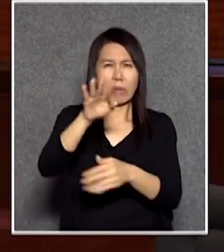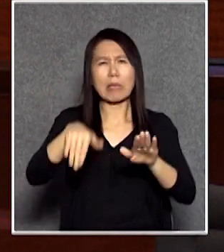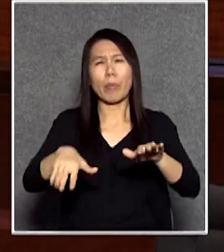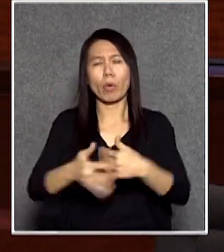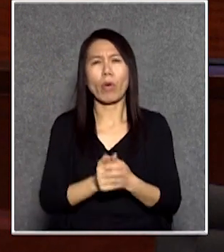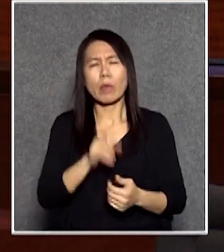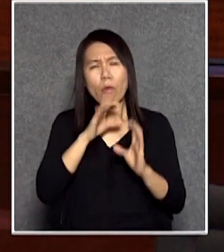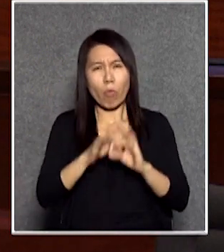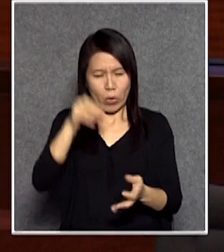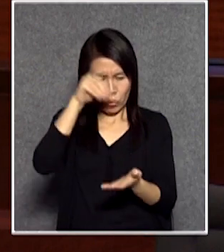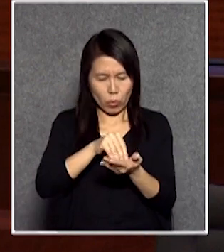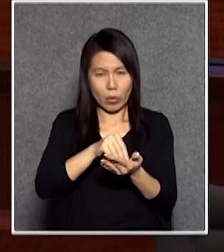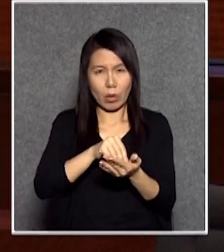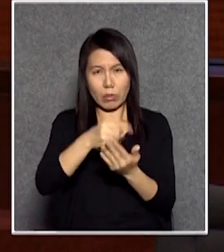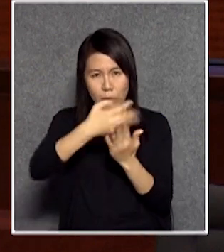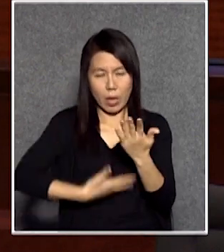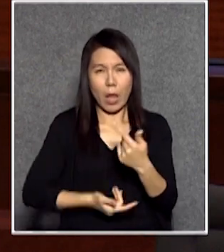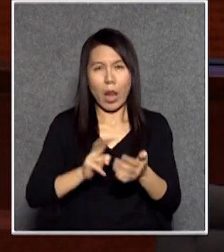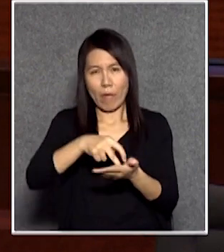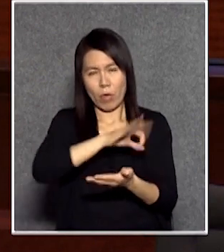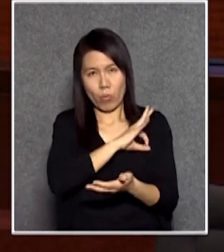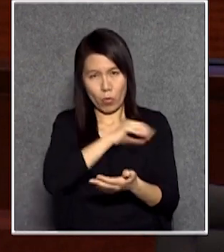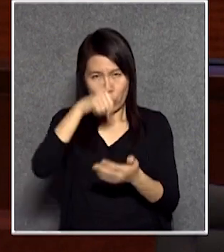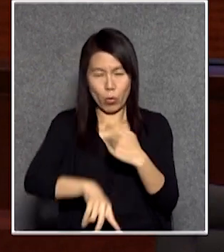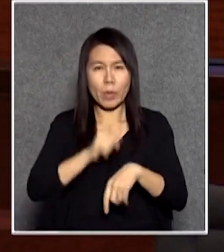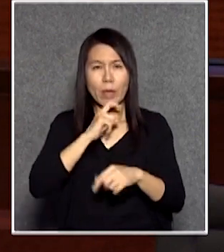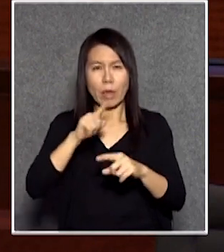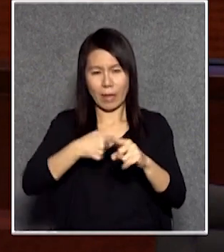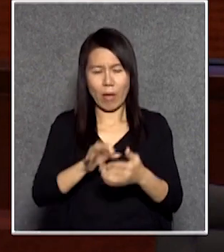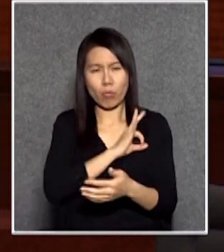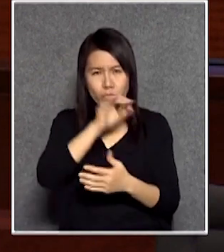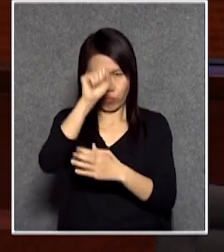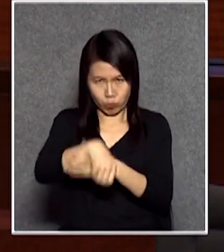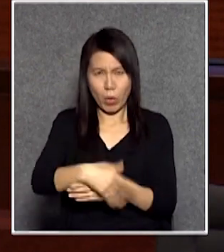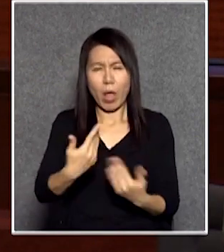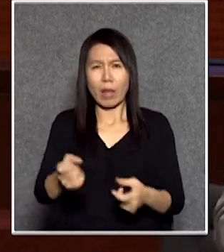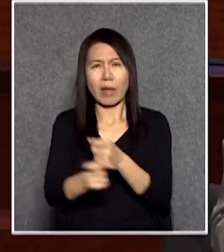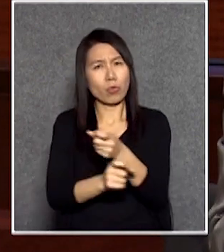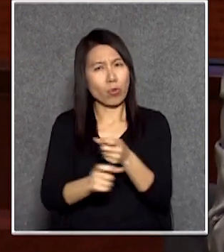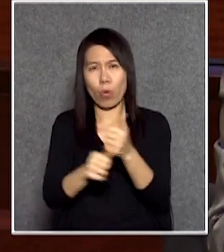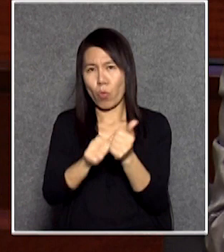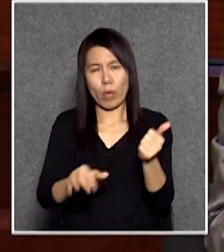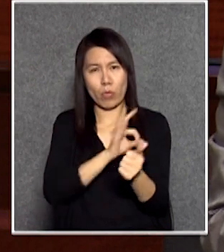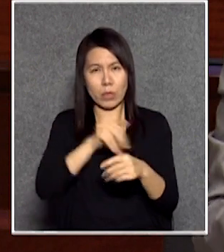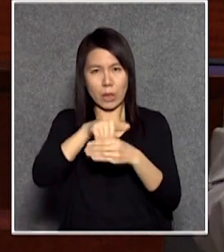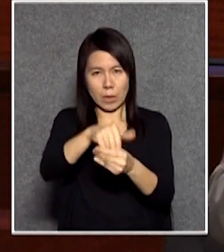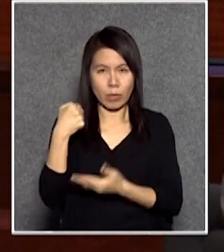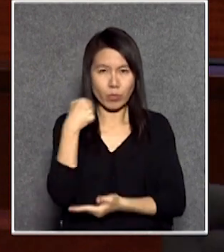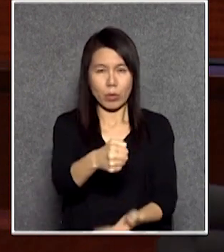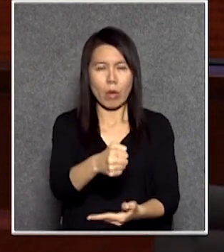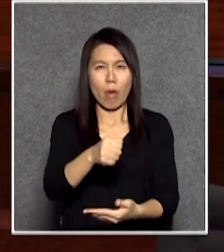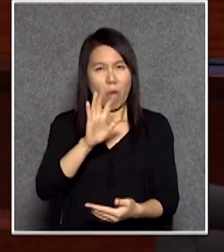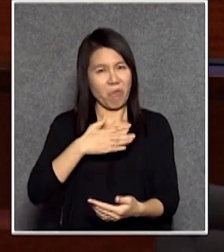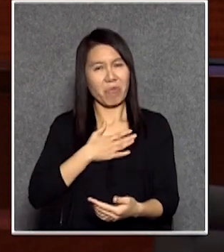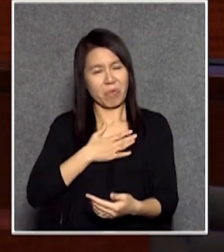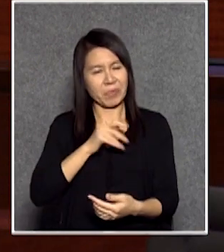有關決議案相信可以在立法會裏面這個大會得到通過，但財委會申請撥款恐怕不宜